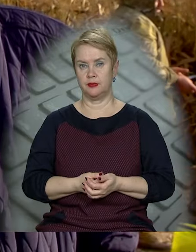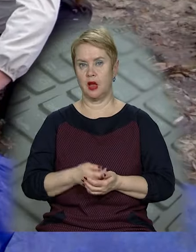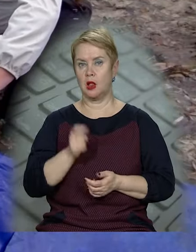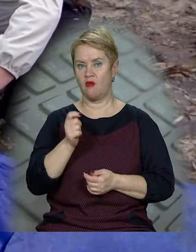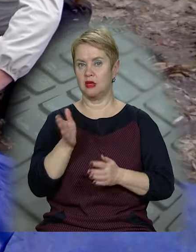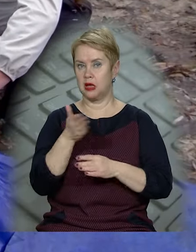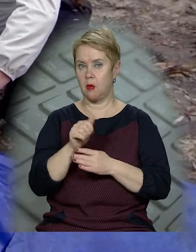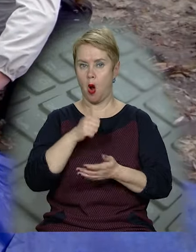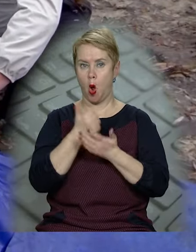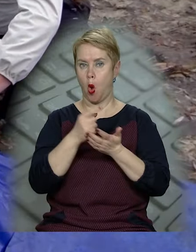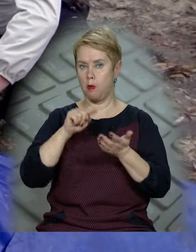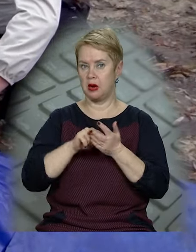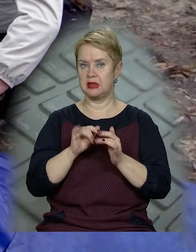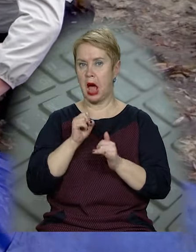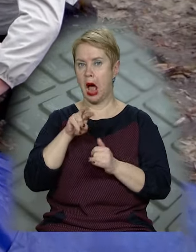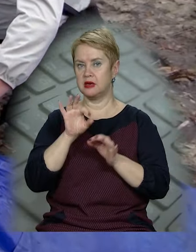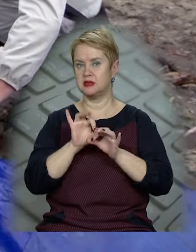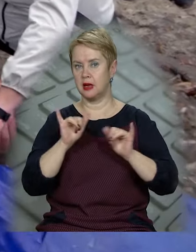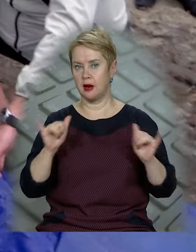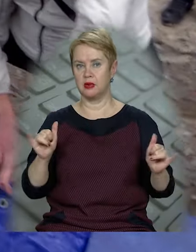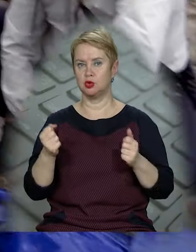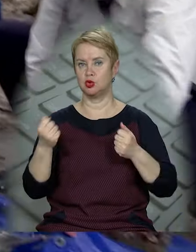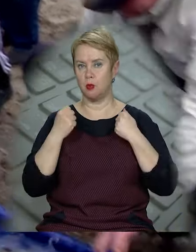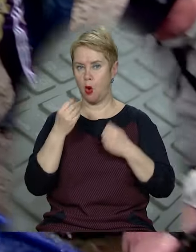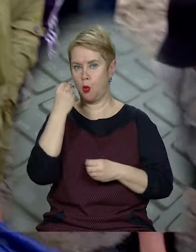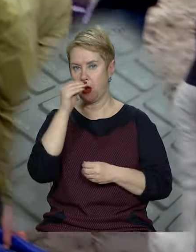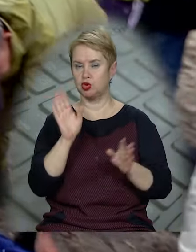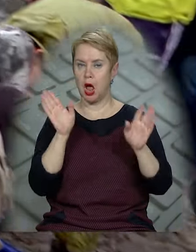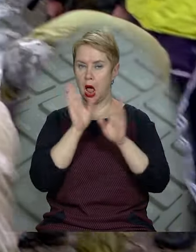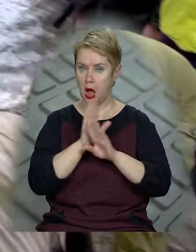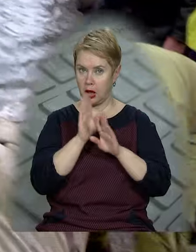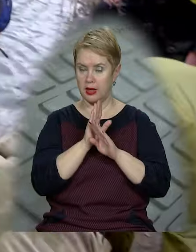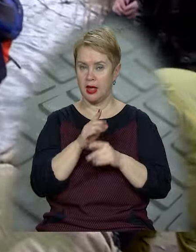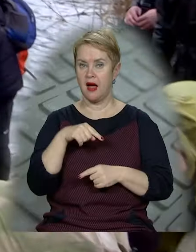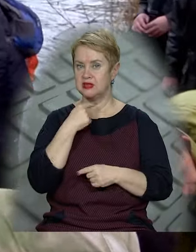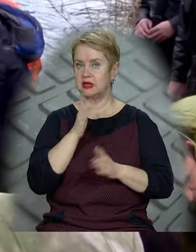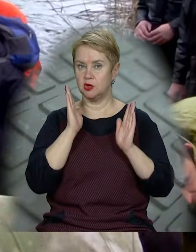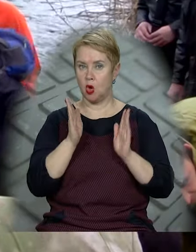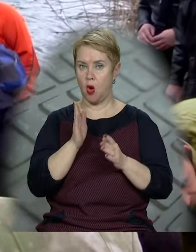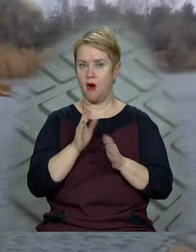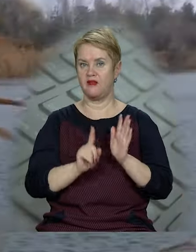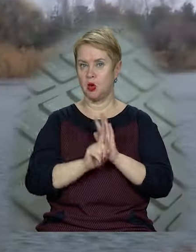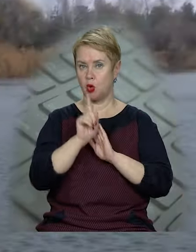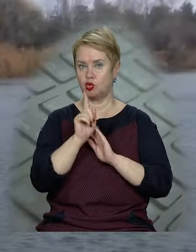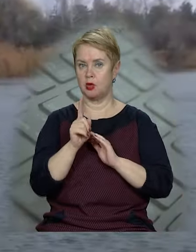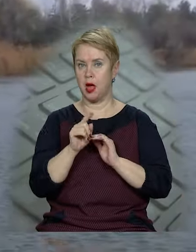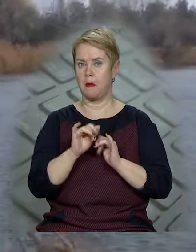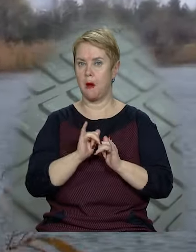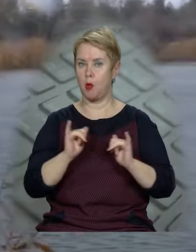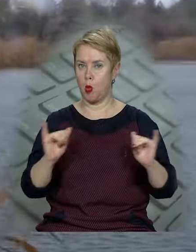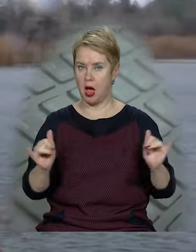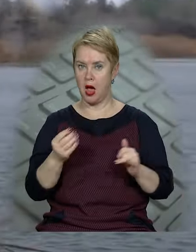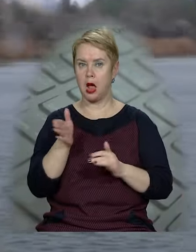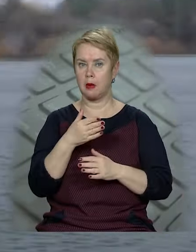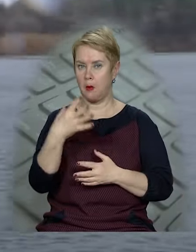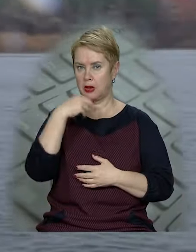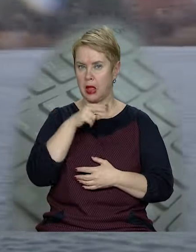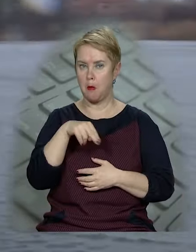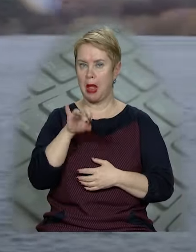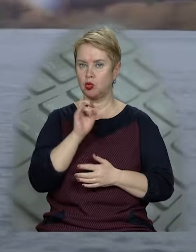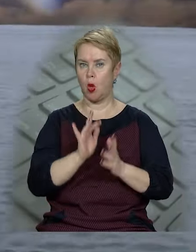рибу. Головна мета акції – розвиток риболовного спорту та покращення екології. Йдеться не лише про відродження популяції. Риба буде поїдати планктон